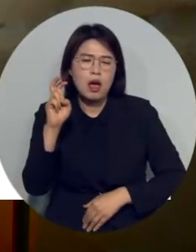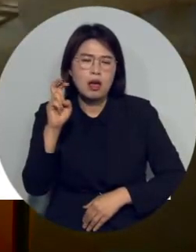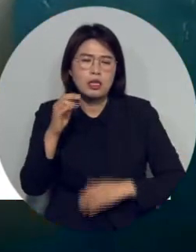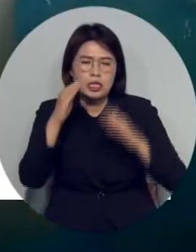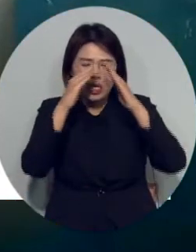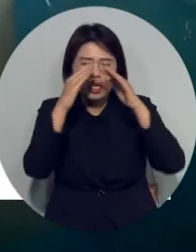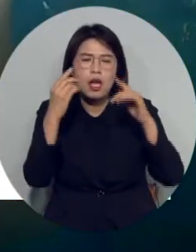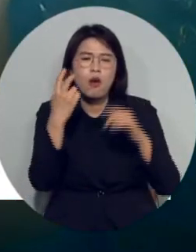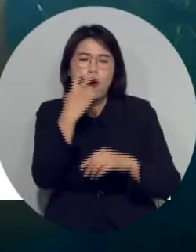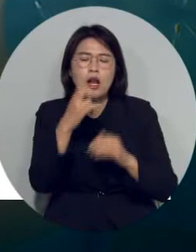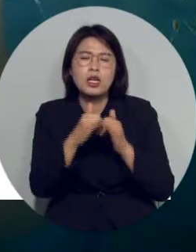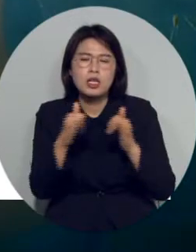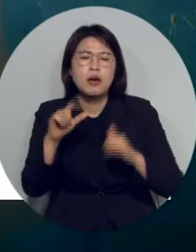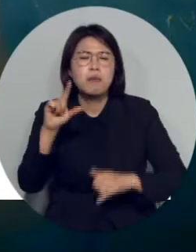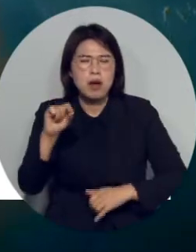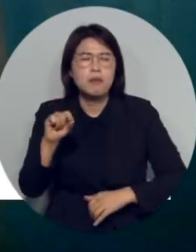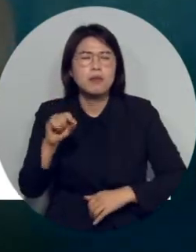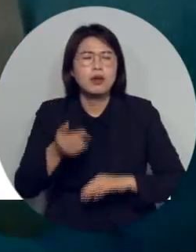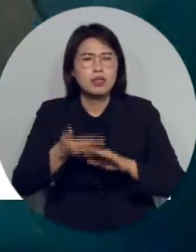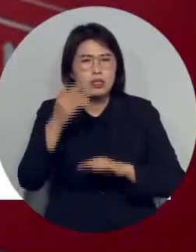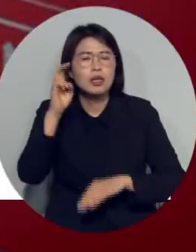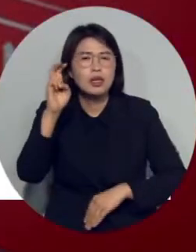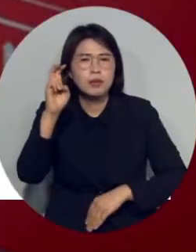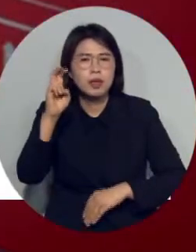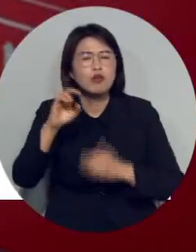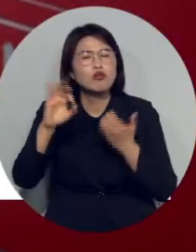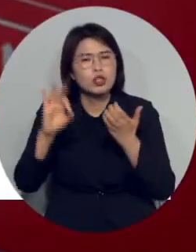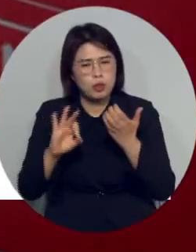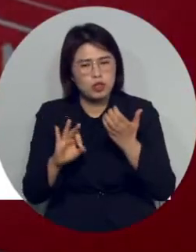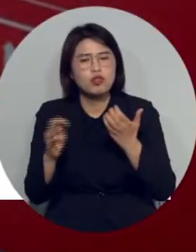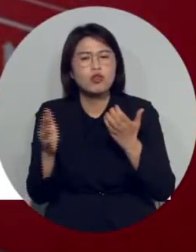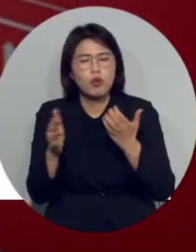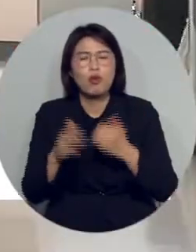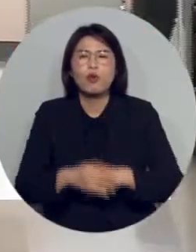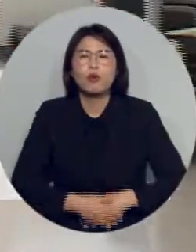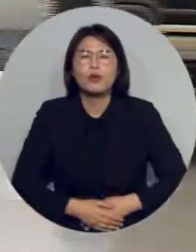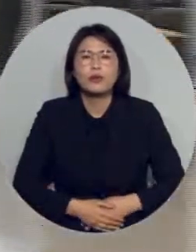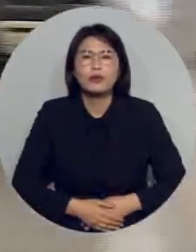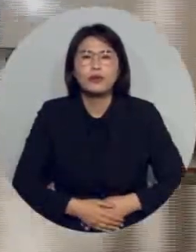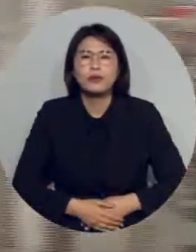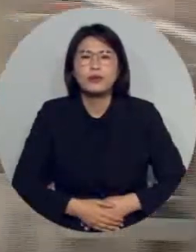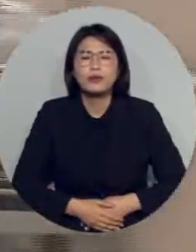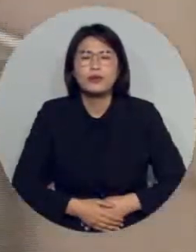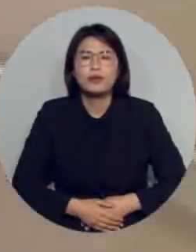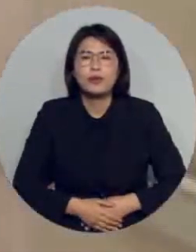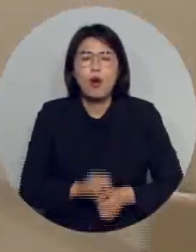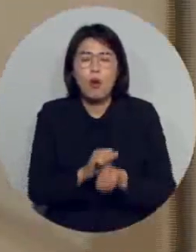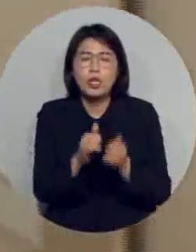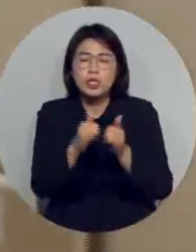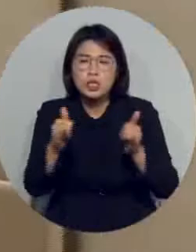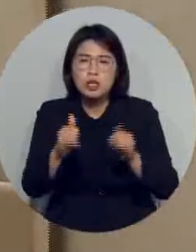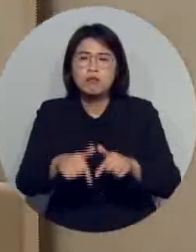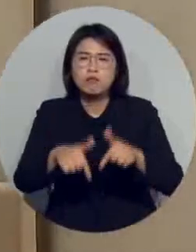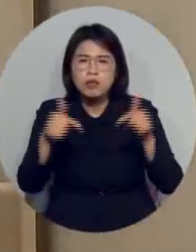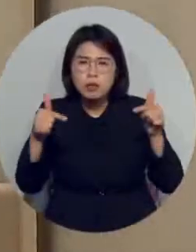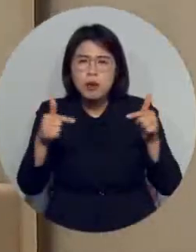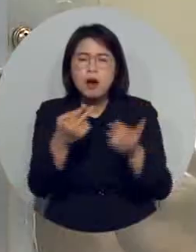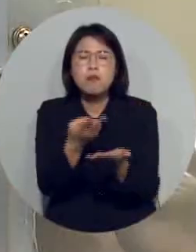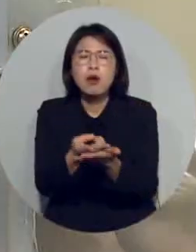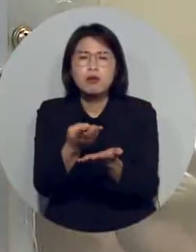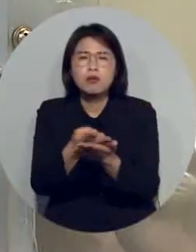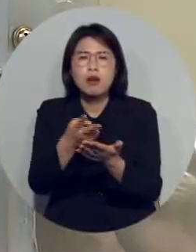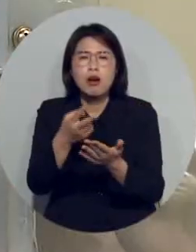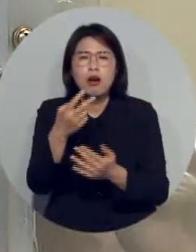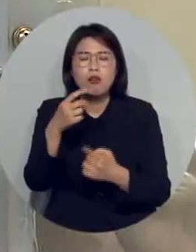태 관리자도 만 명이 될 거 로 예상됩니다 90% 로 개선되기 때문에 확보 자는 크게 늘었지만 병상 은 비교적